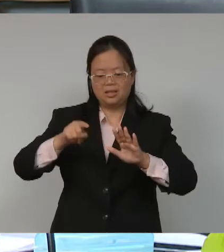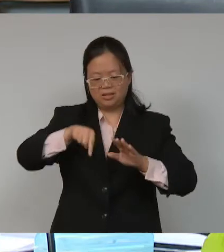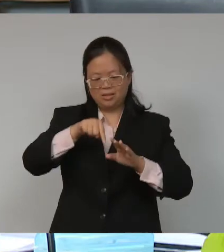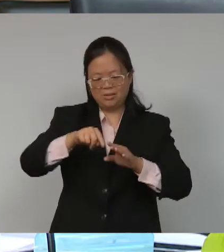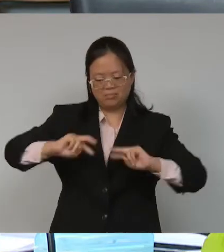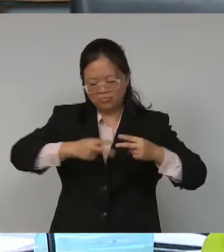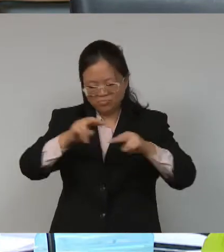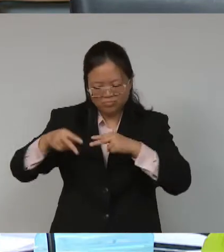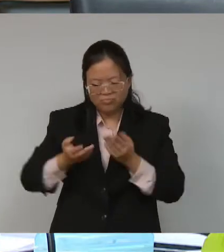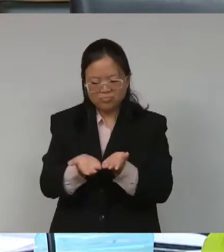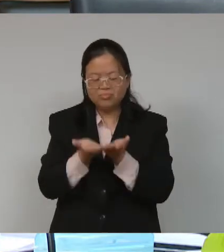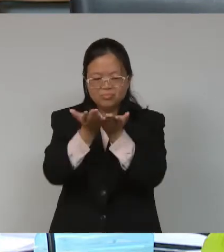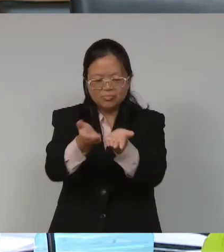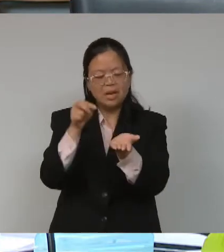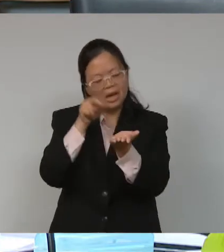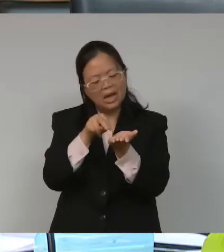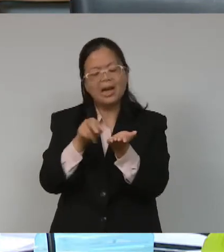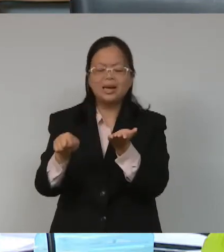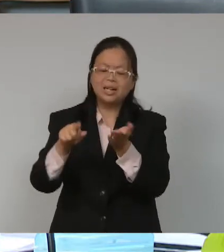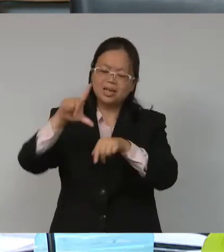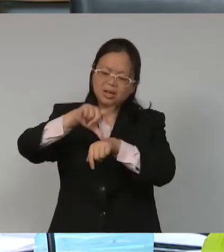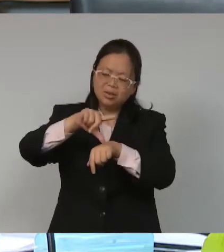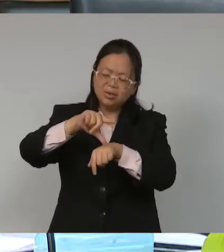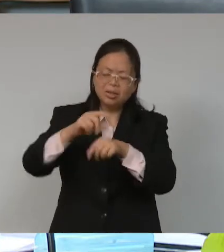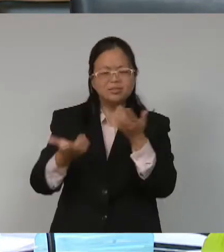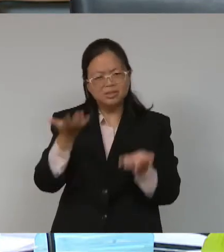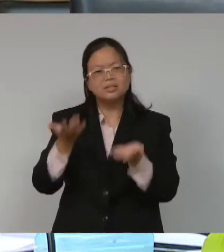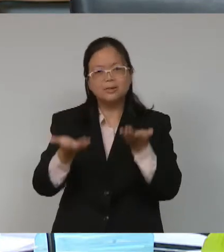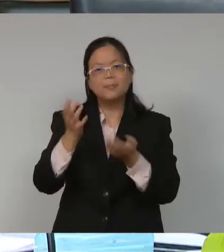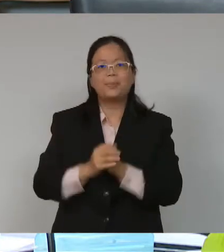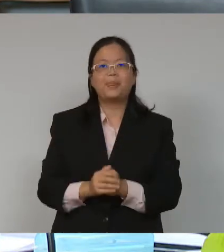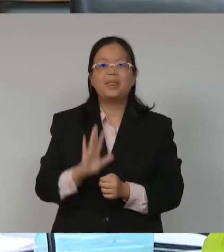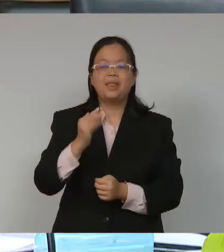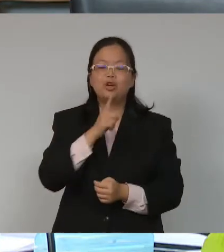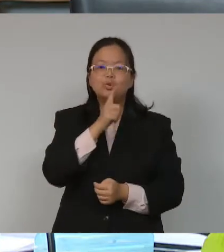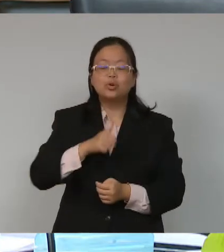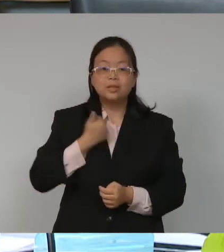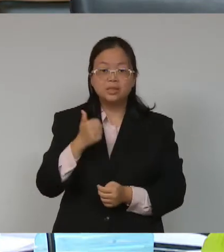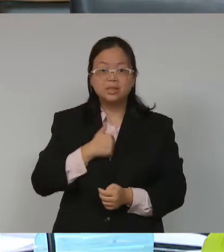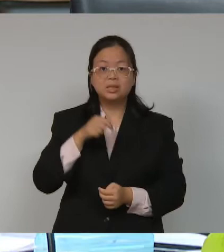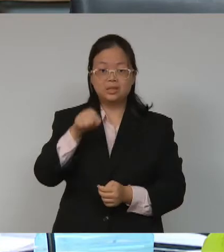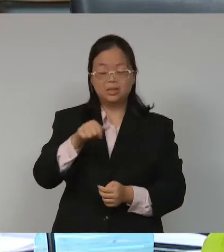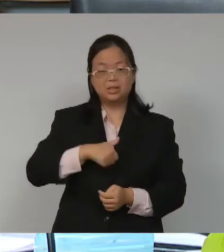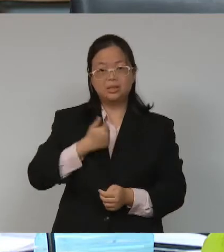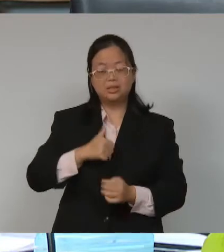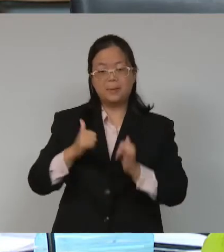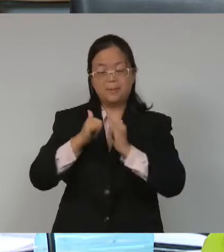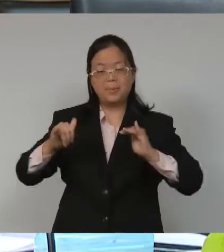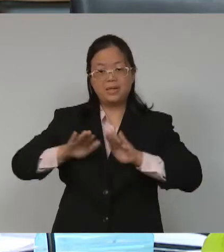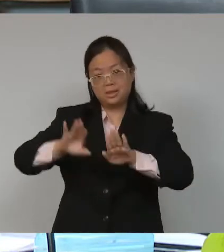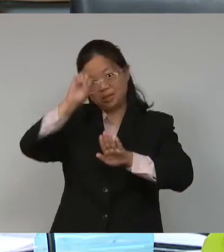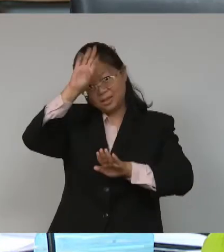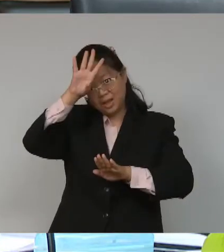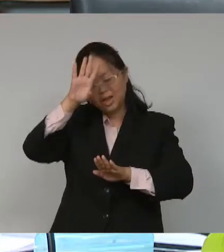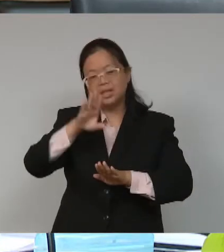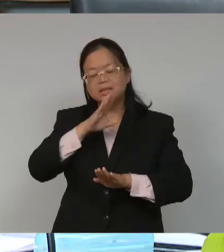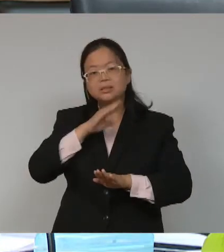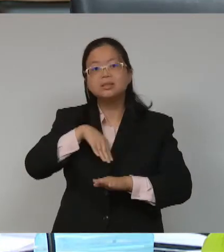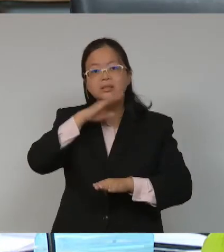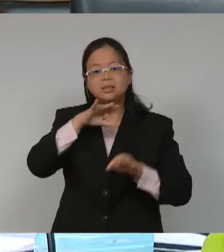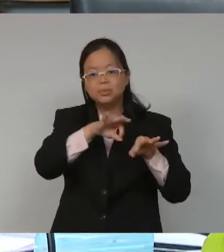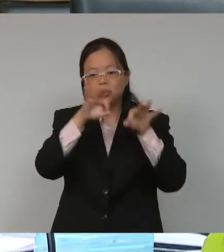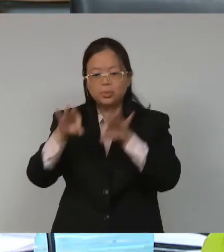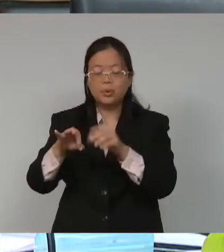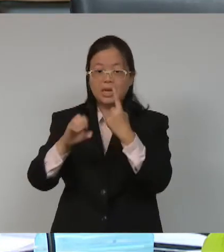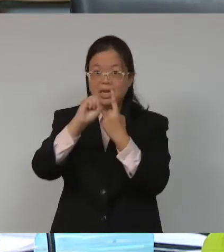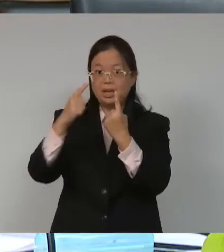案了啦，但是真正发挥效果的是到106年12月的时候立法院三读通过了哦。所以这个通过